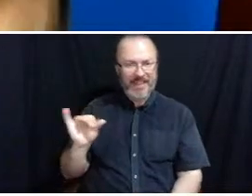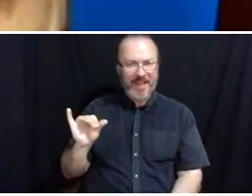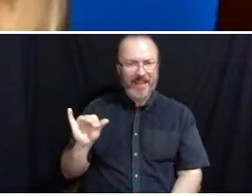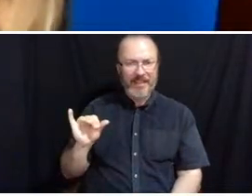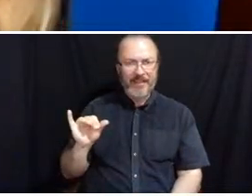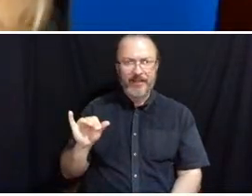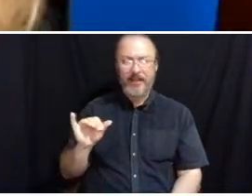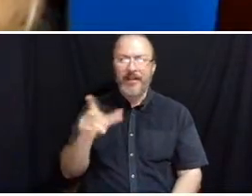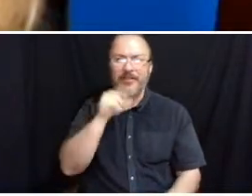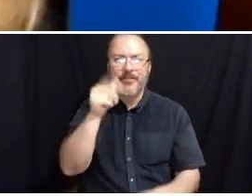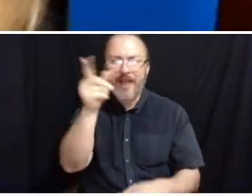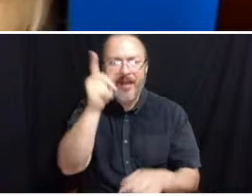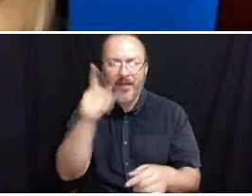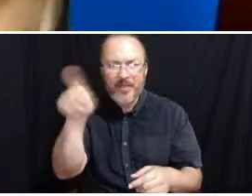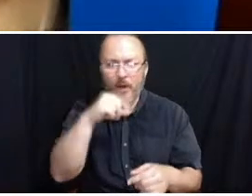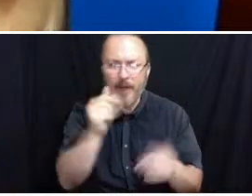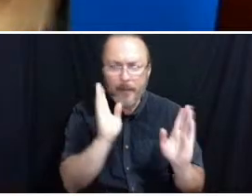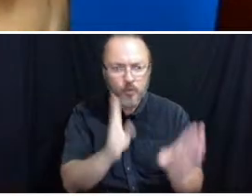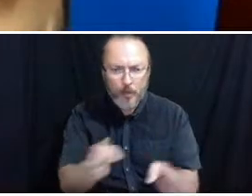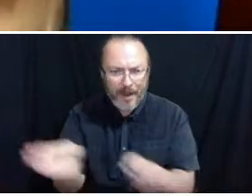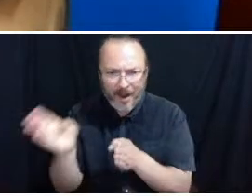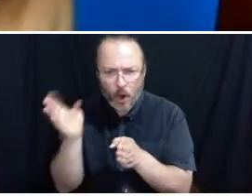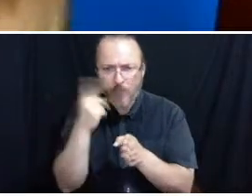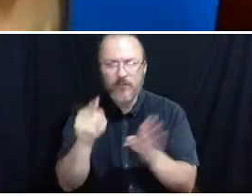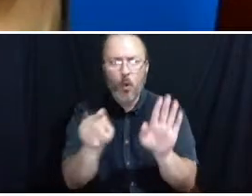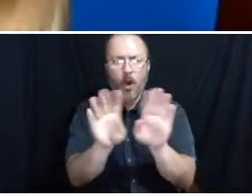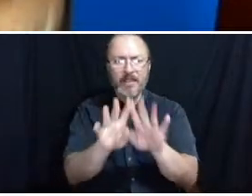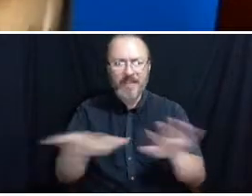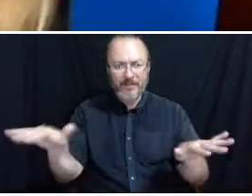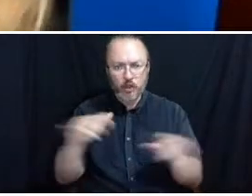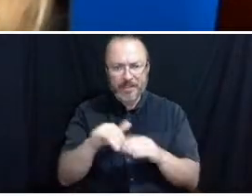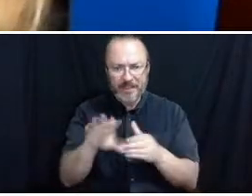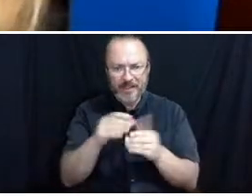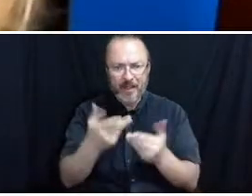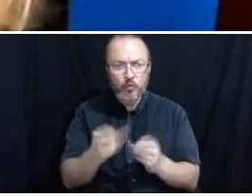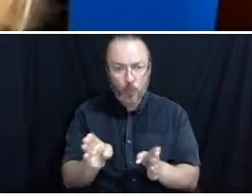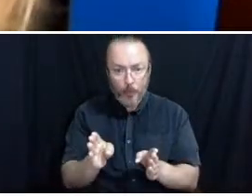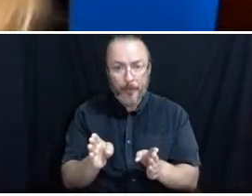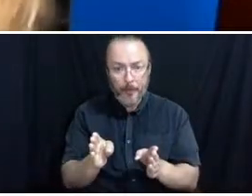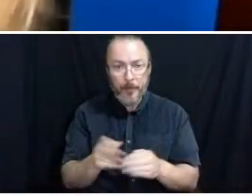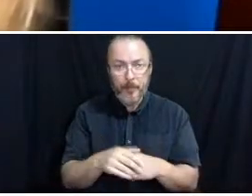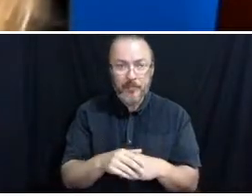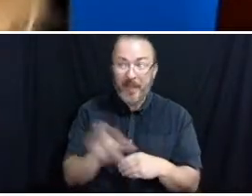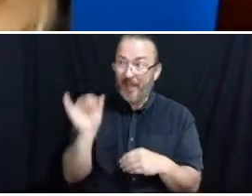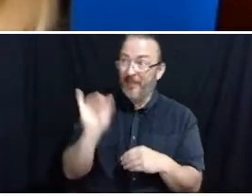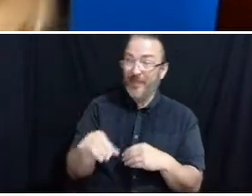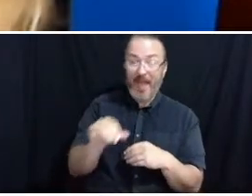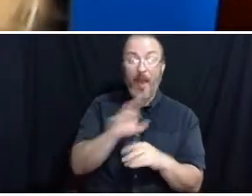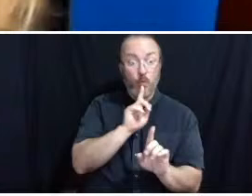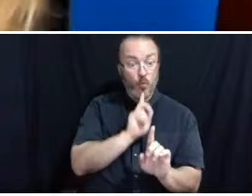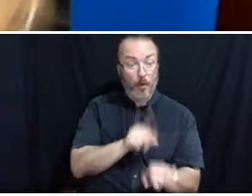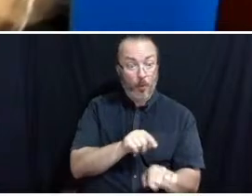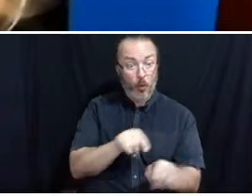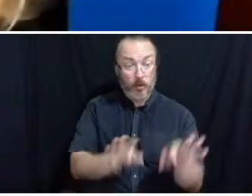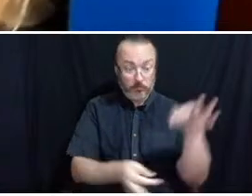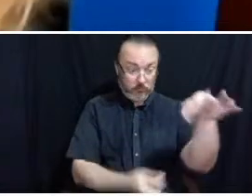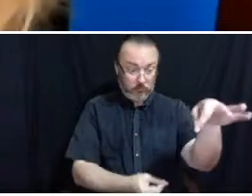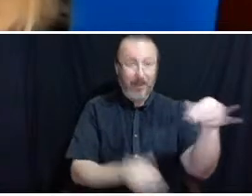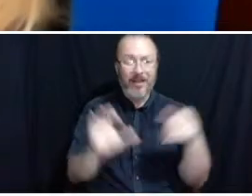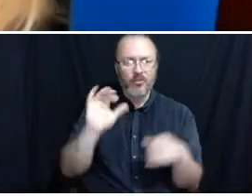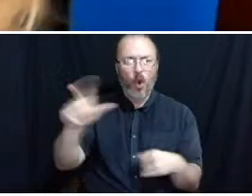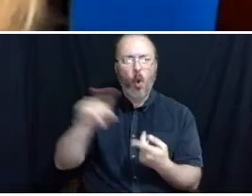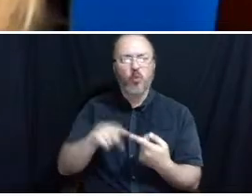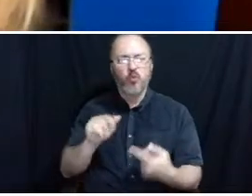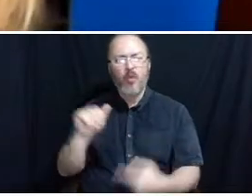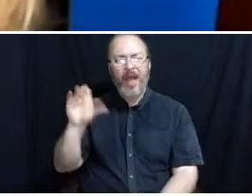suffisamment préparés pour faire face à la diversité dans la salle de classe. Et le rapport est un appel clair à notre action collective